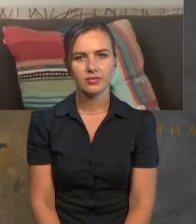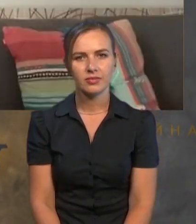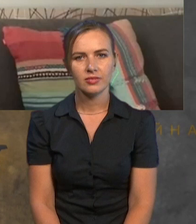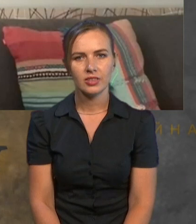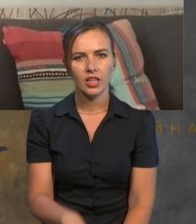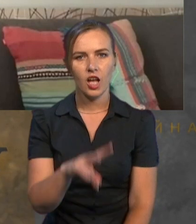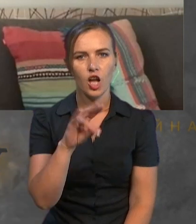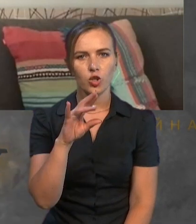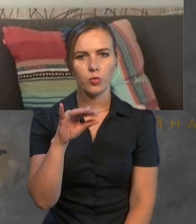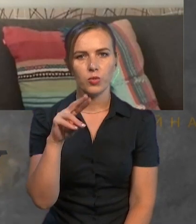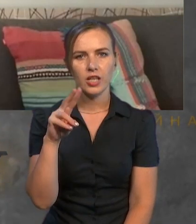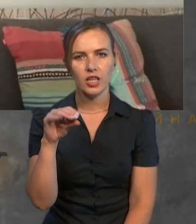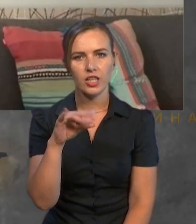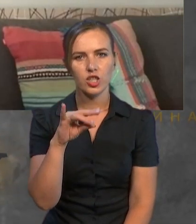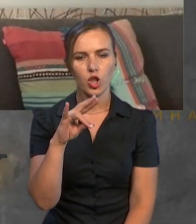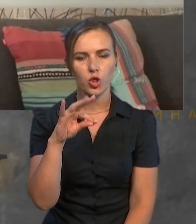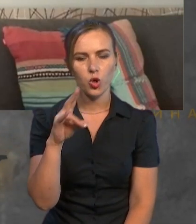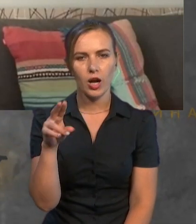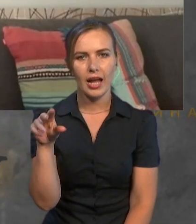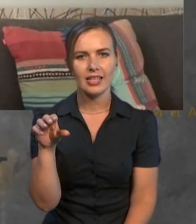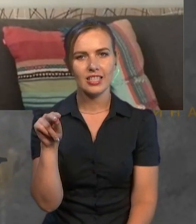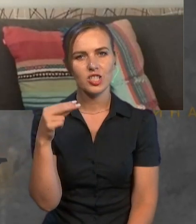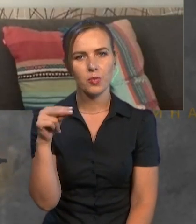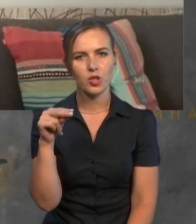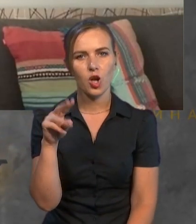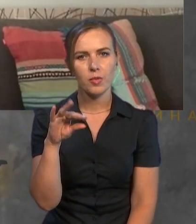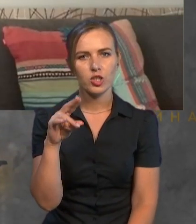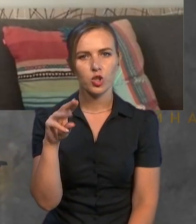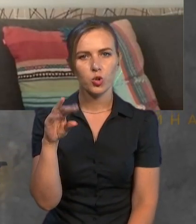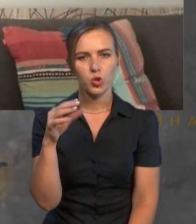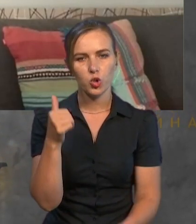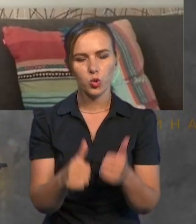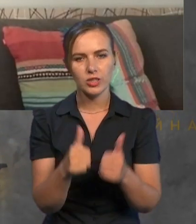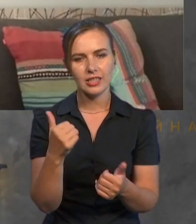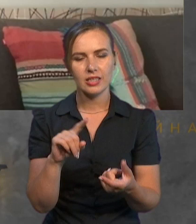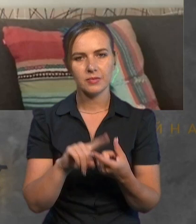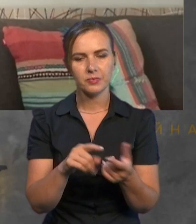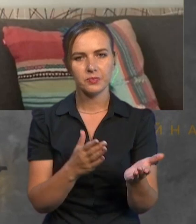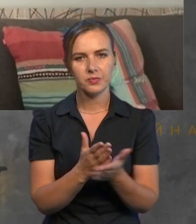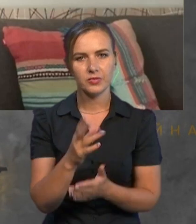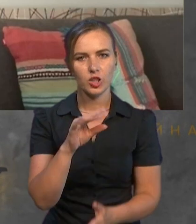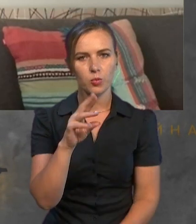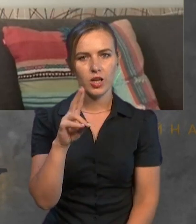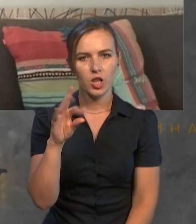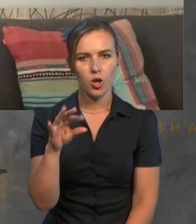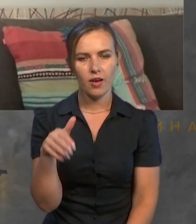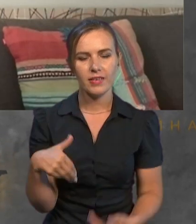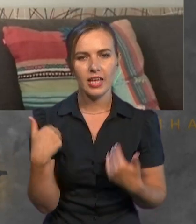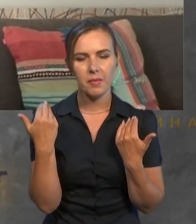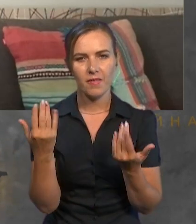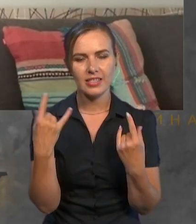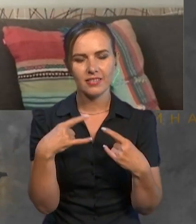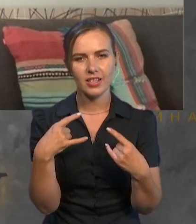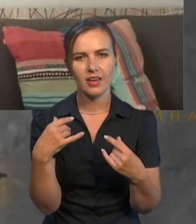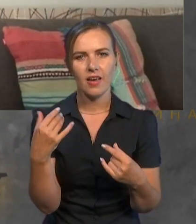Людмила Кіченок, чемпіонка Вімблдону у мікст-турнірі, зараз на прямому зв'язку з нашою студією. Людмило, вітаємо вас в ефірі і вітаємо